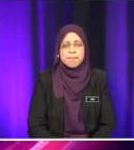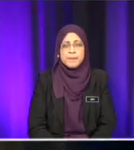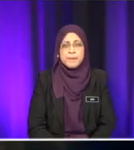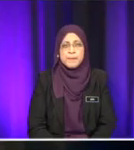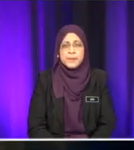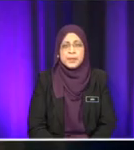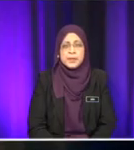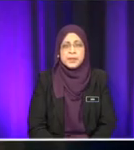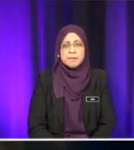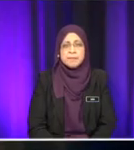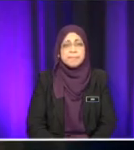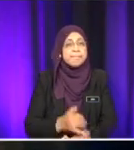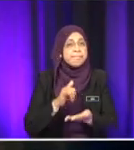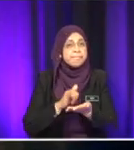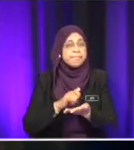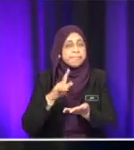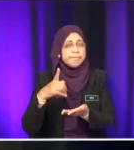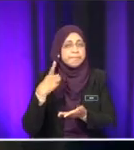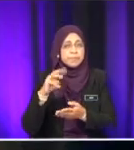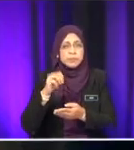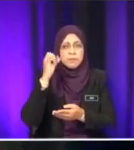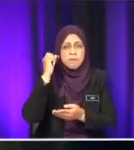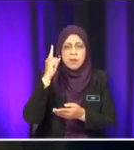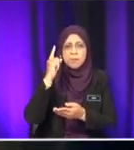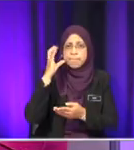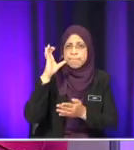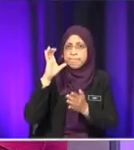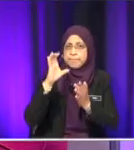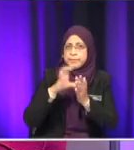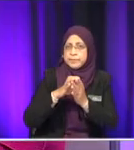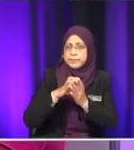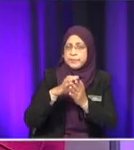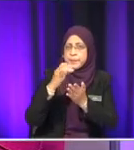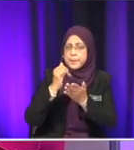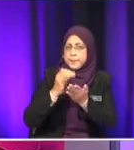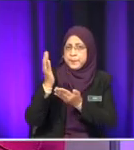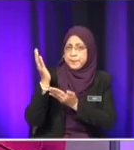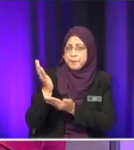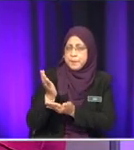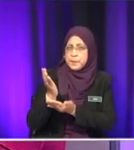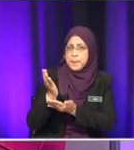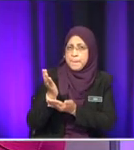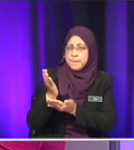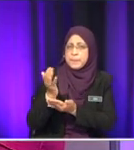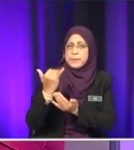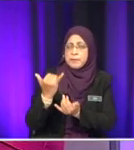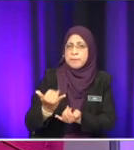itu yang kita nampak secara jelas ataupun yang kelihatan